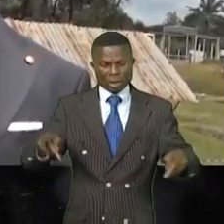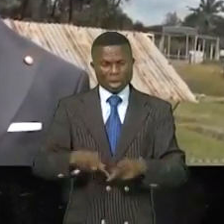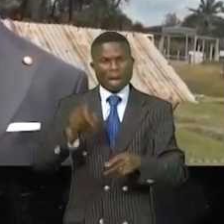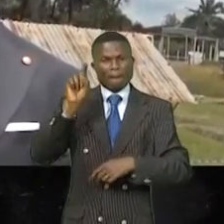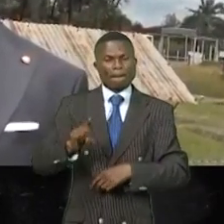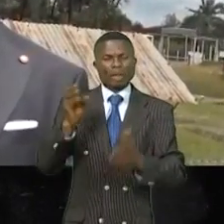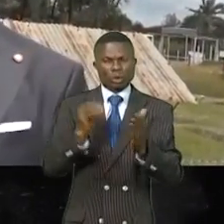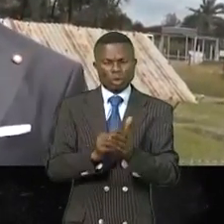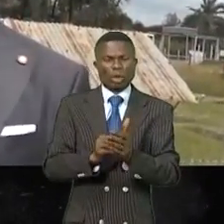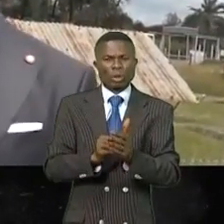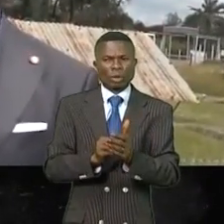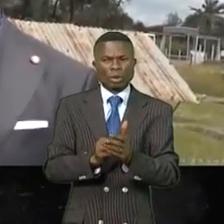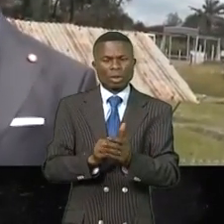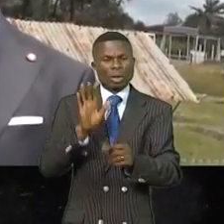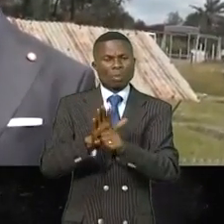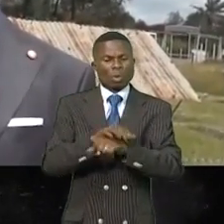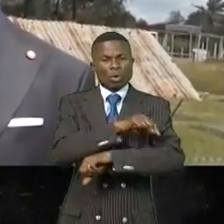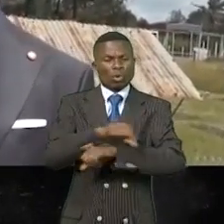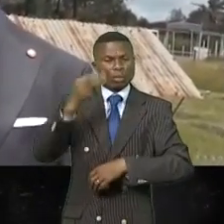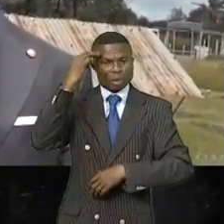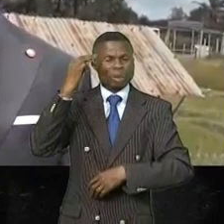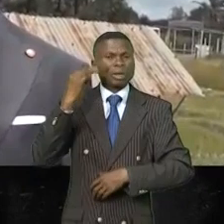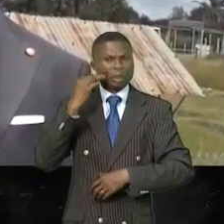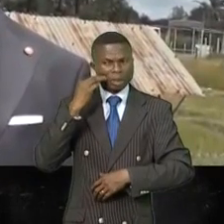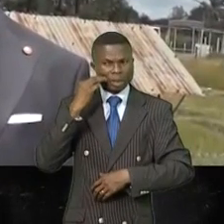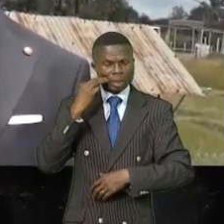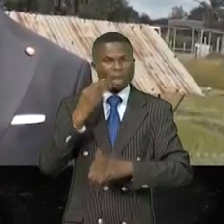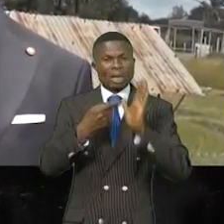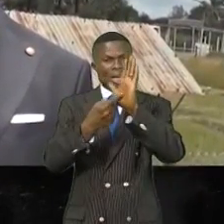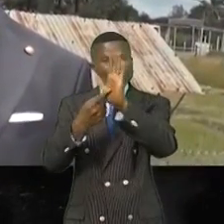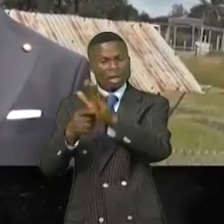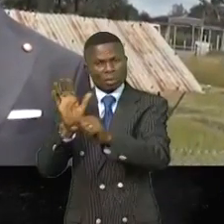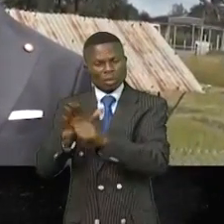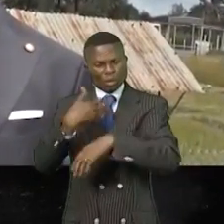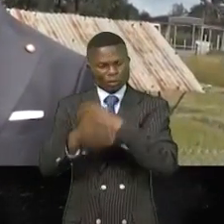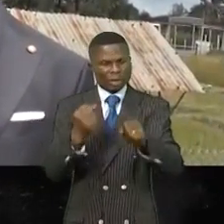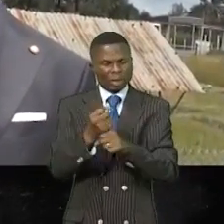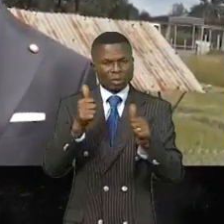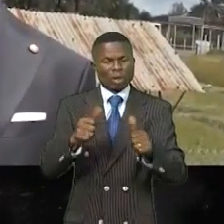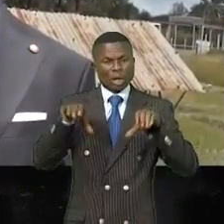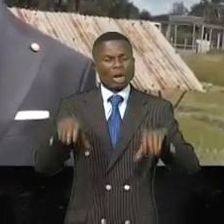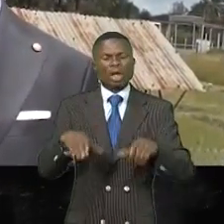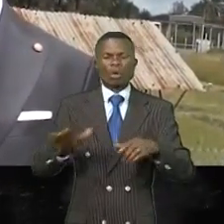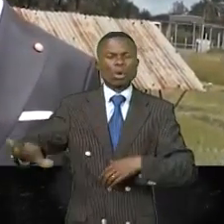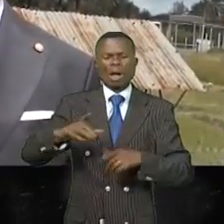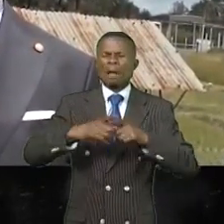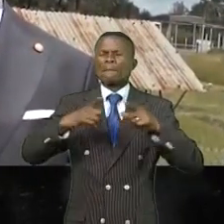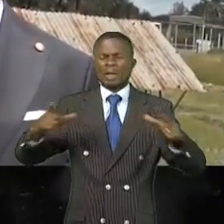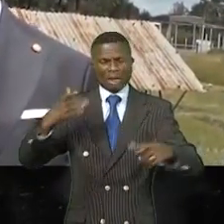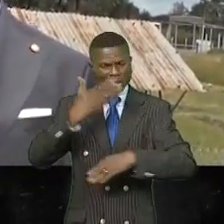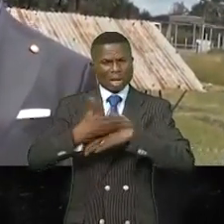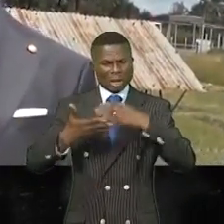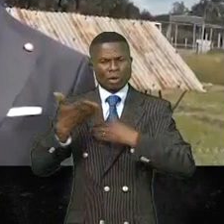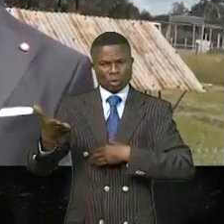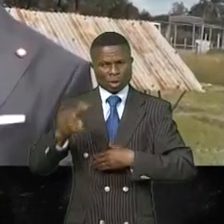besoin que les différents ministères qui ont des représentations fassent bien leur travail. Les Congos, c'est un vaste chantier, mais nous voulons